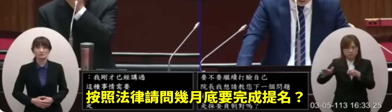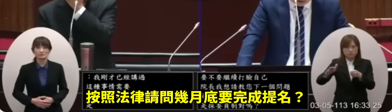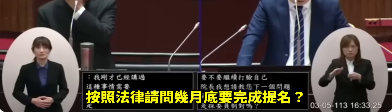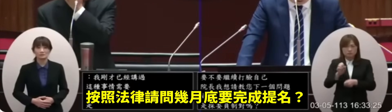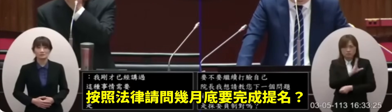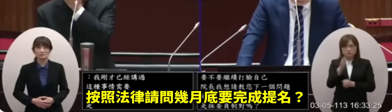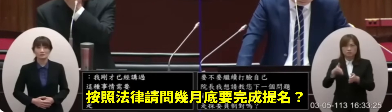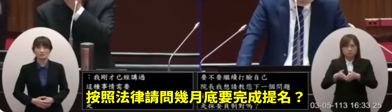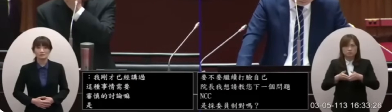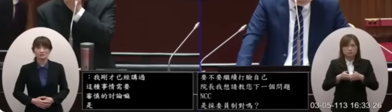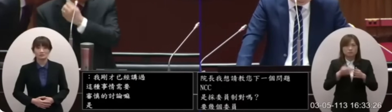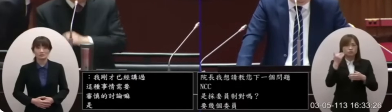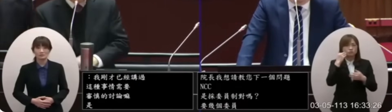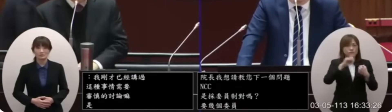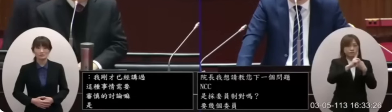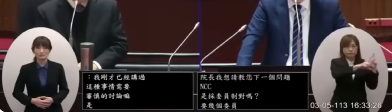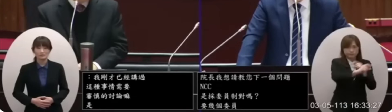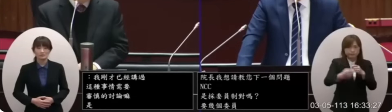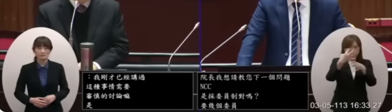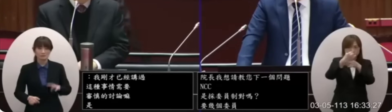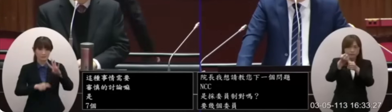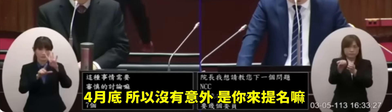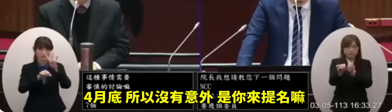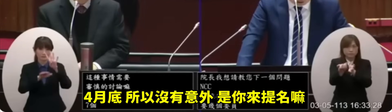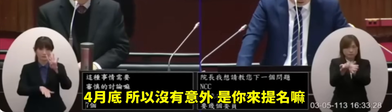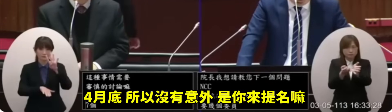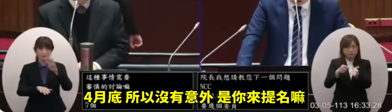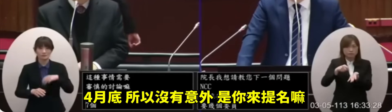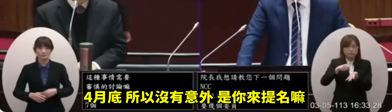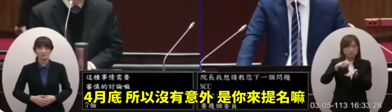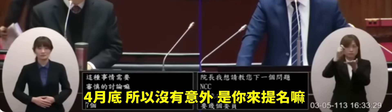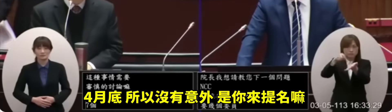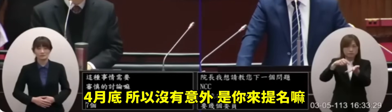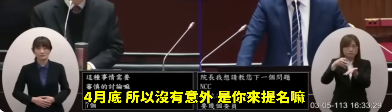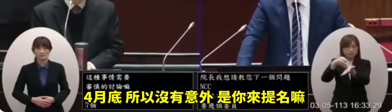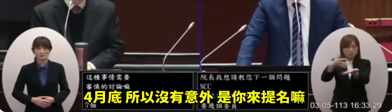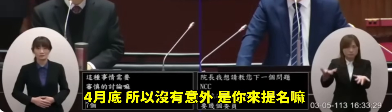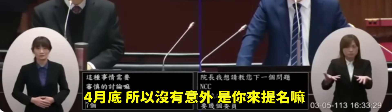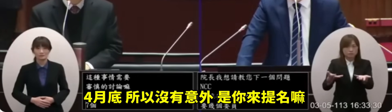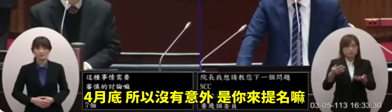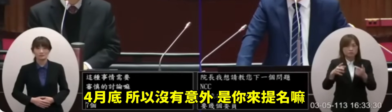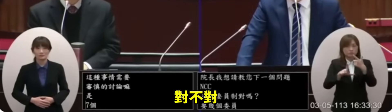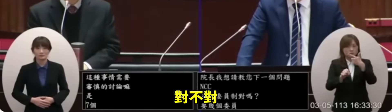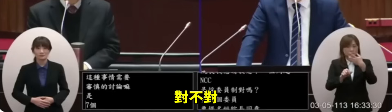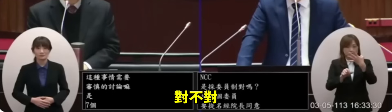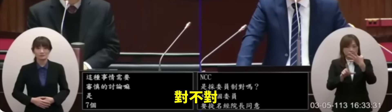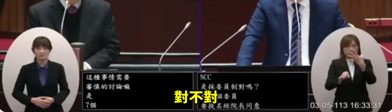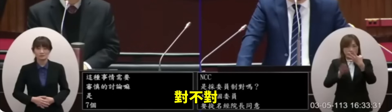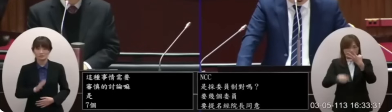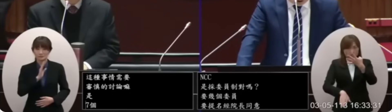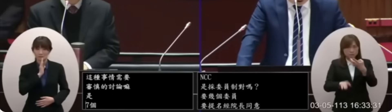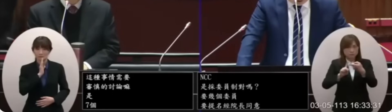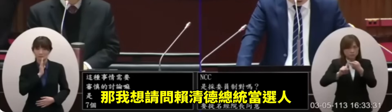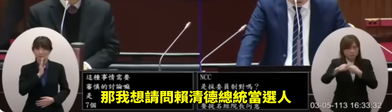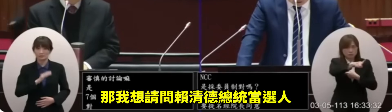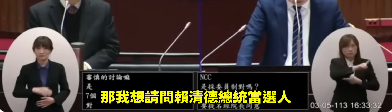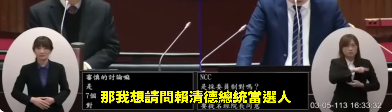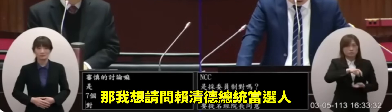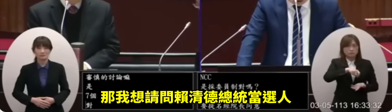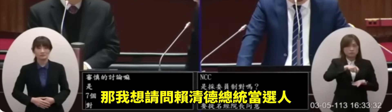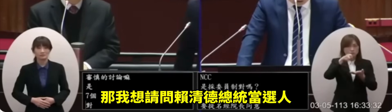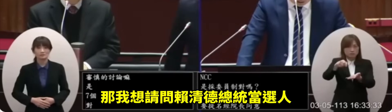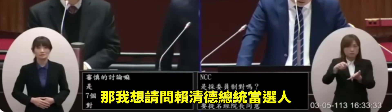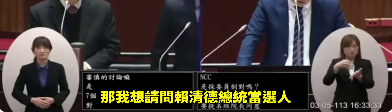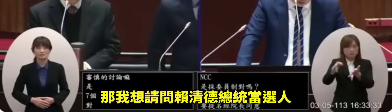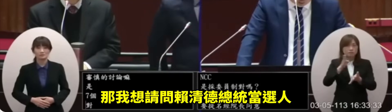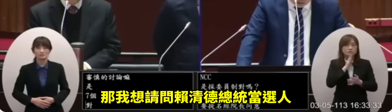要完成提名？ 四月底。 四月底啊、所以没有意外是你来提名嘛，对不对？ 是。 那我想请